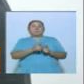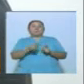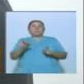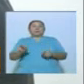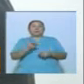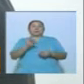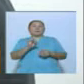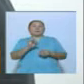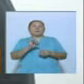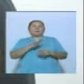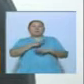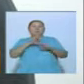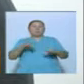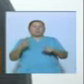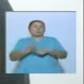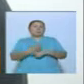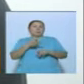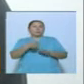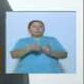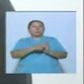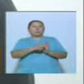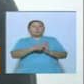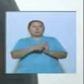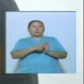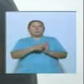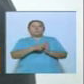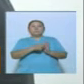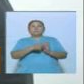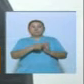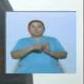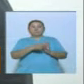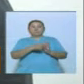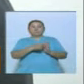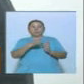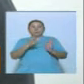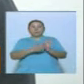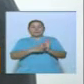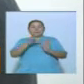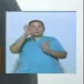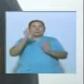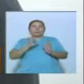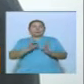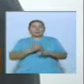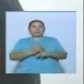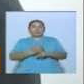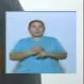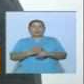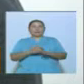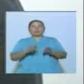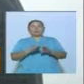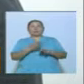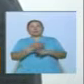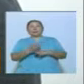тарихта болмаған жағдай, 18 ұпай алу дейтін біз үшін үлкен белес. Одан